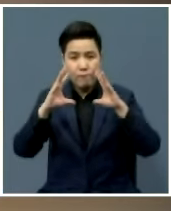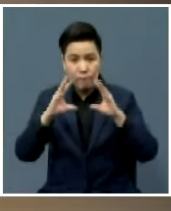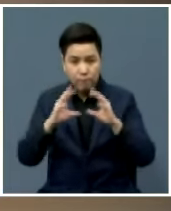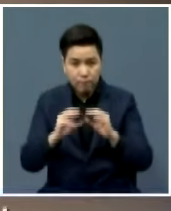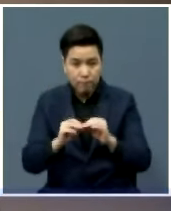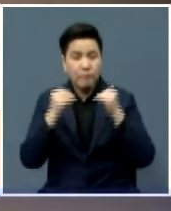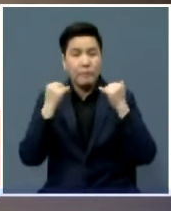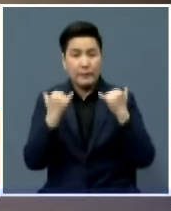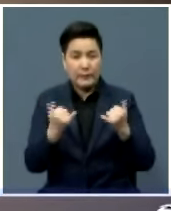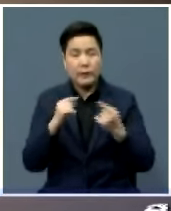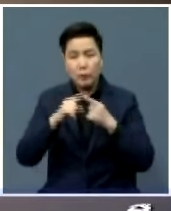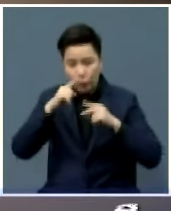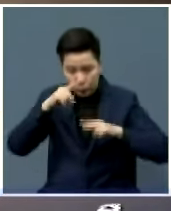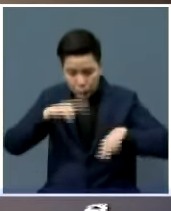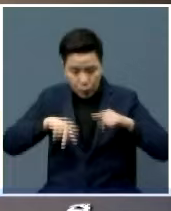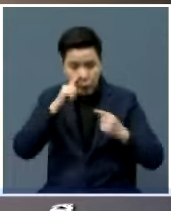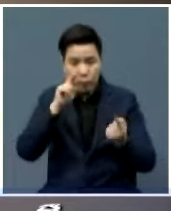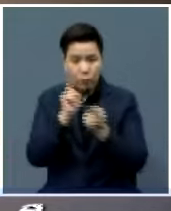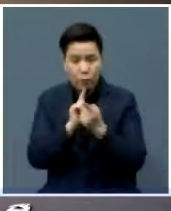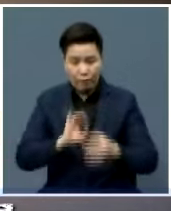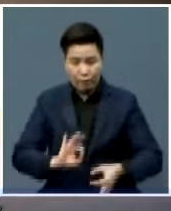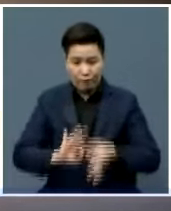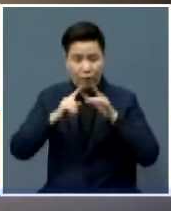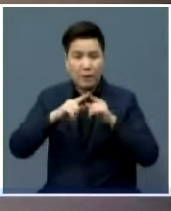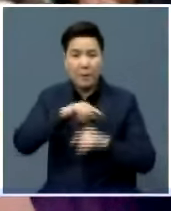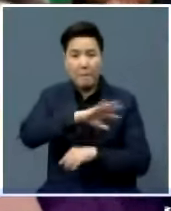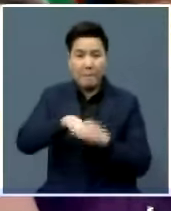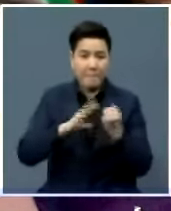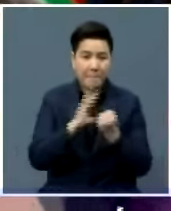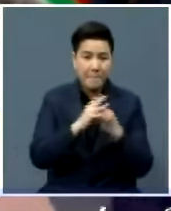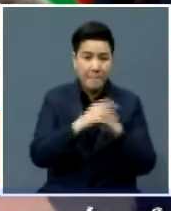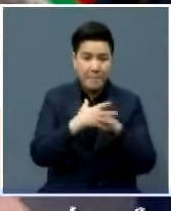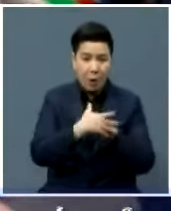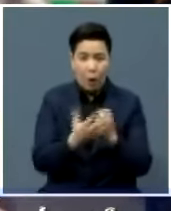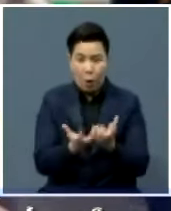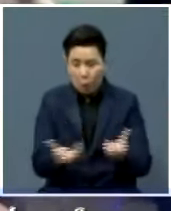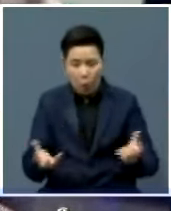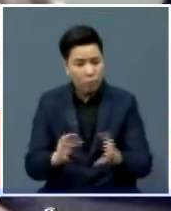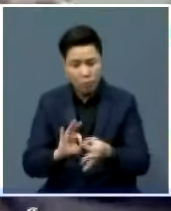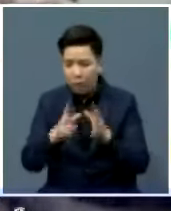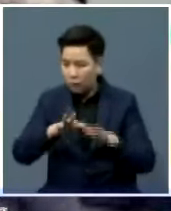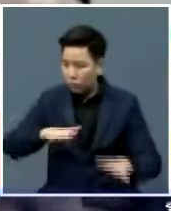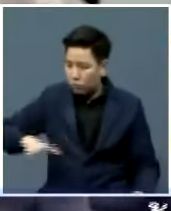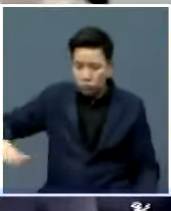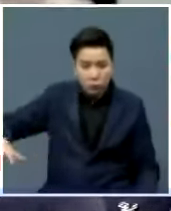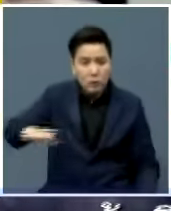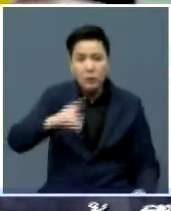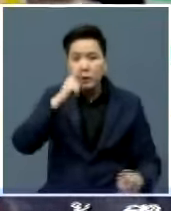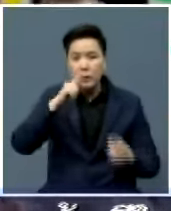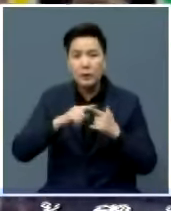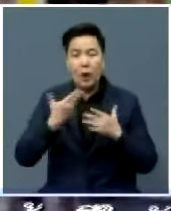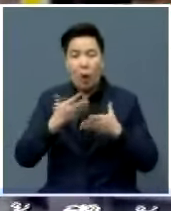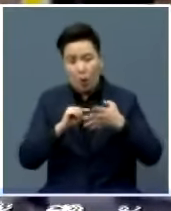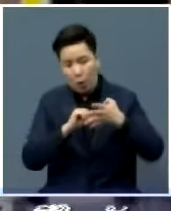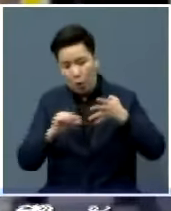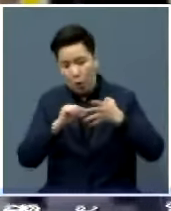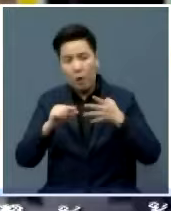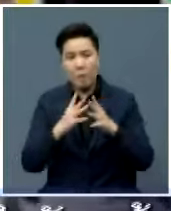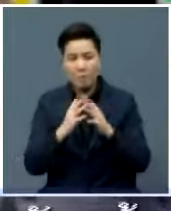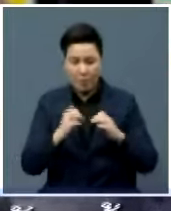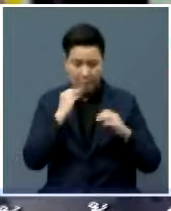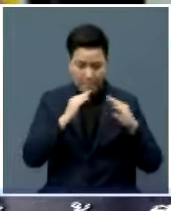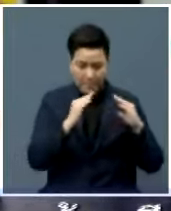ค่ะจากการตรวจสอบพบว่าเพลิงไหม้ทั้งผักและข้าวของที่อยู่ภายในบริเวณตลาดทำให้ห้องแถวตรงนั้นเสีย